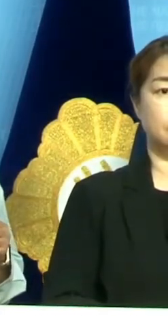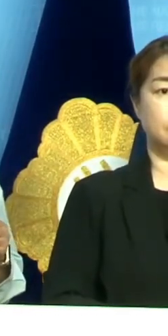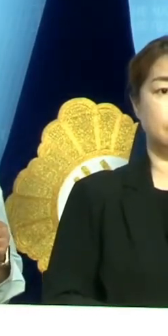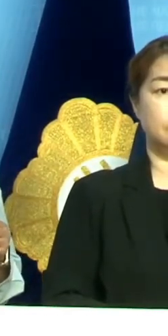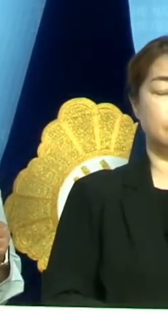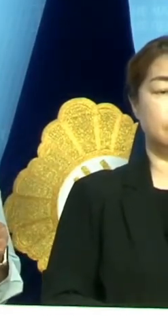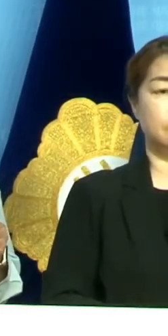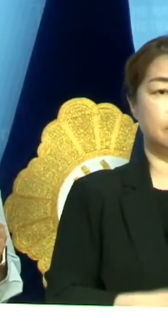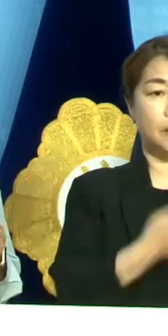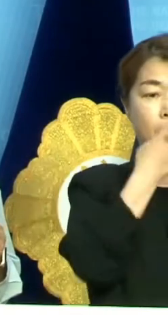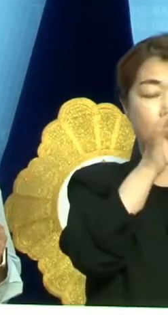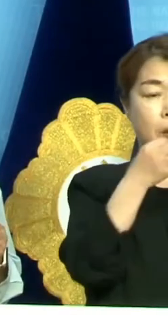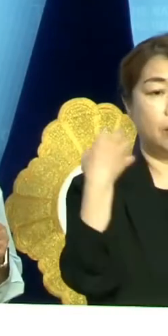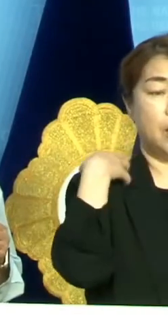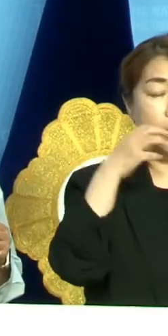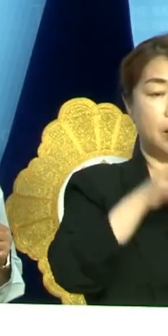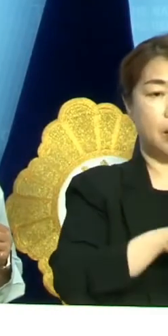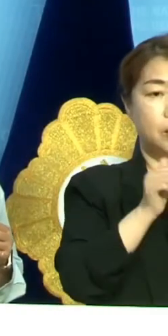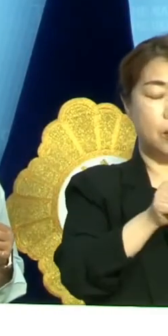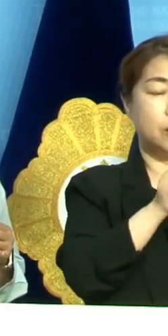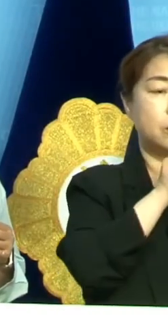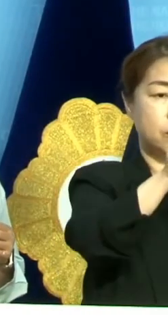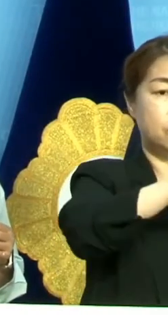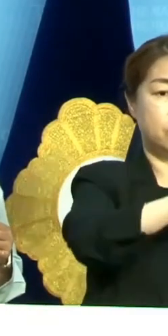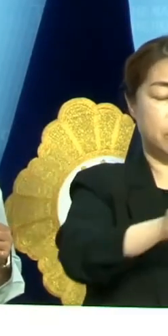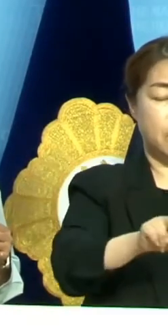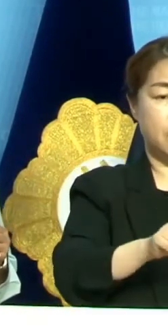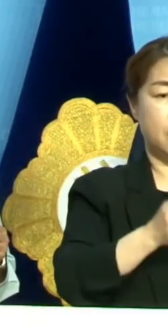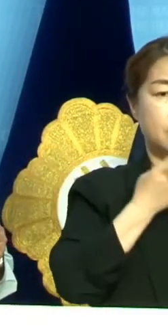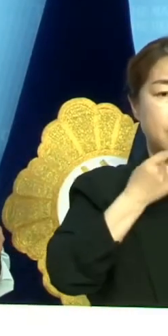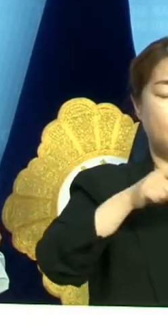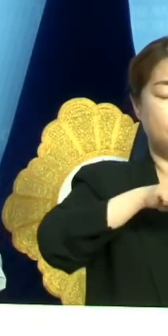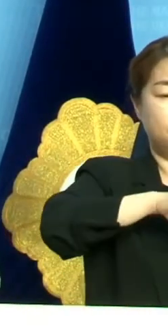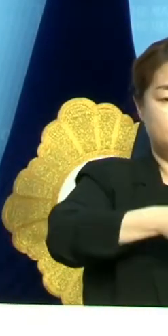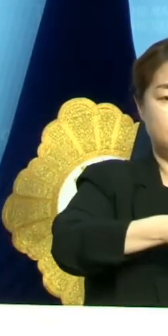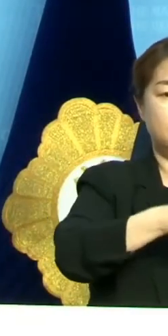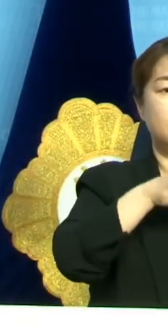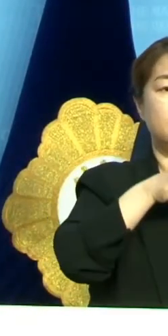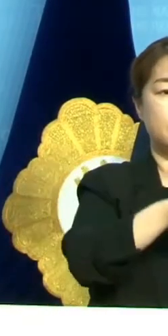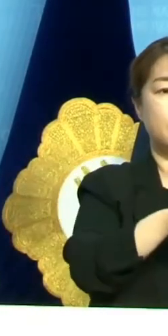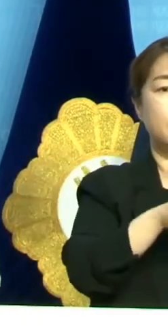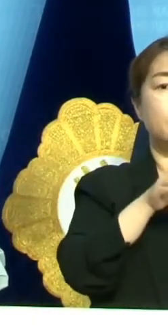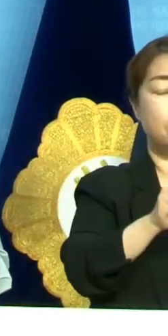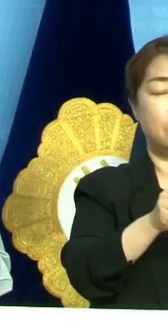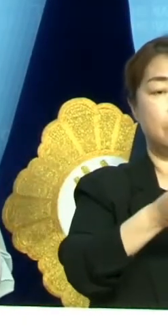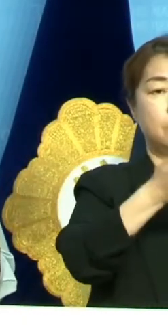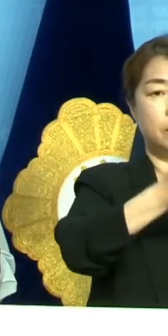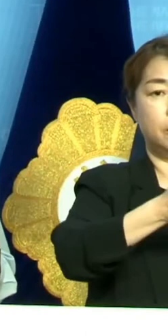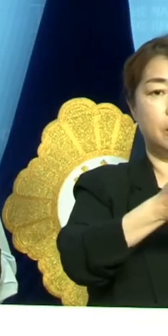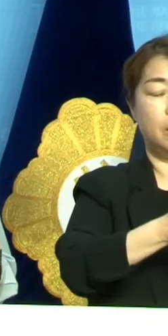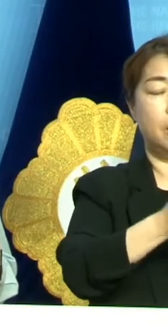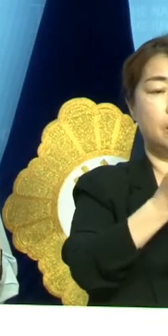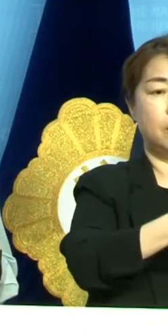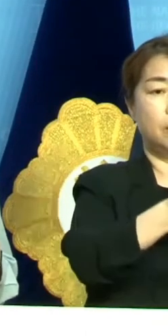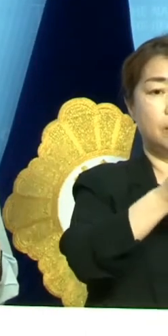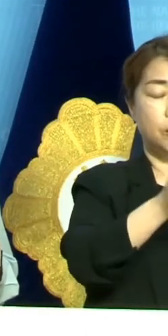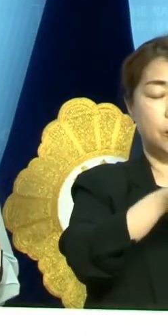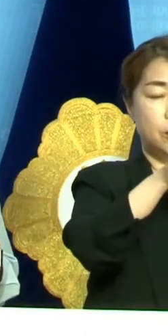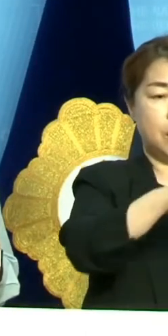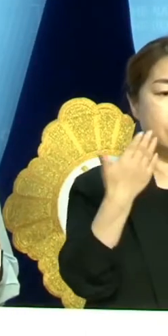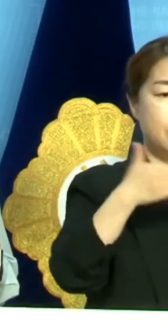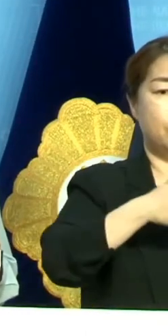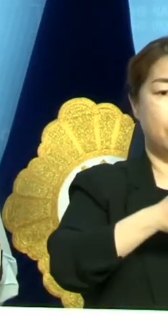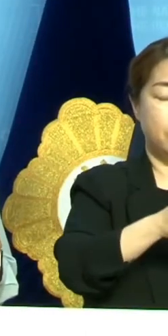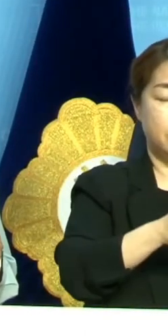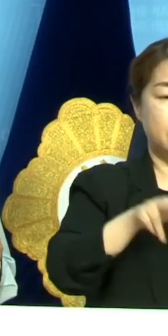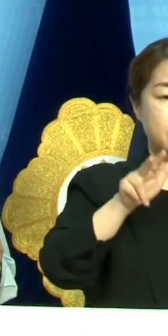등록금 변환 소송 치아 강요 울 강요 중단을 요구 합니다 법정으로 학생을 몰아넣은 대학들이